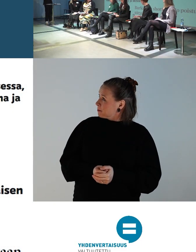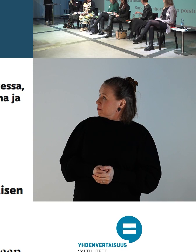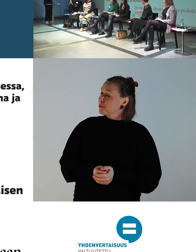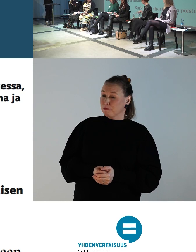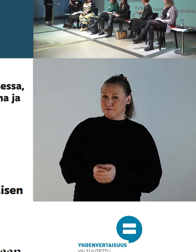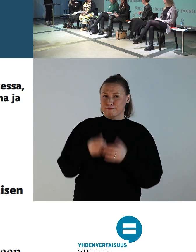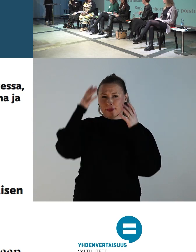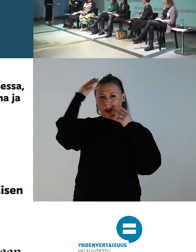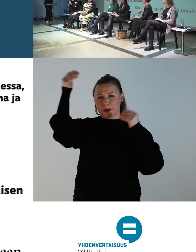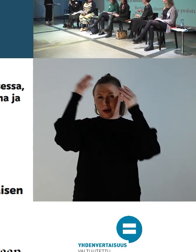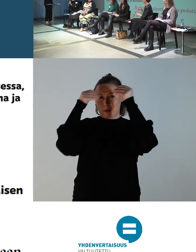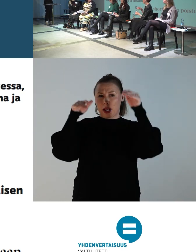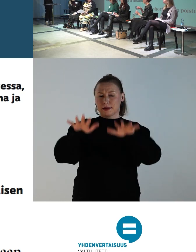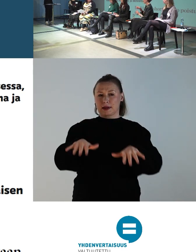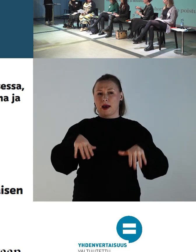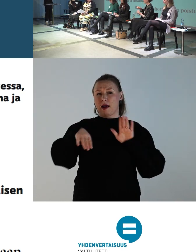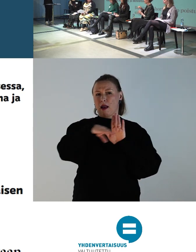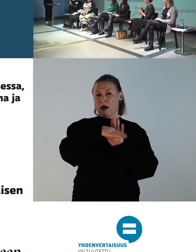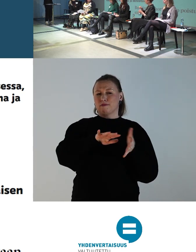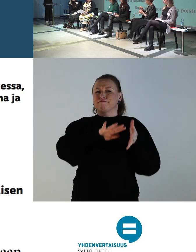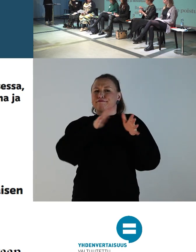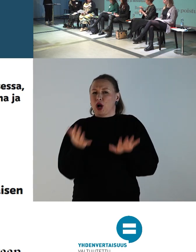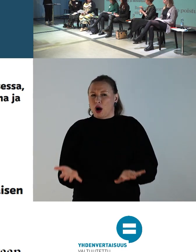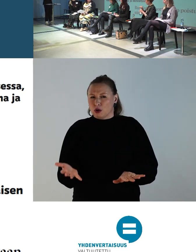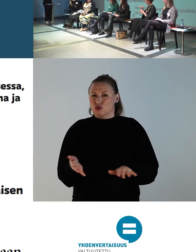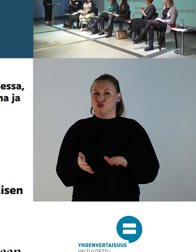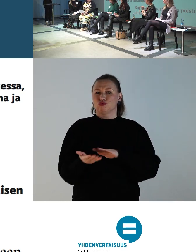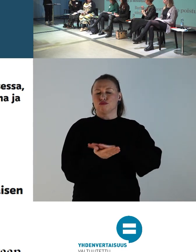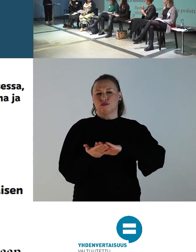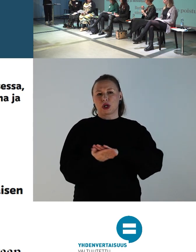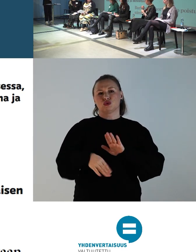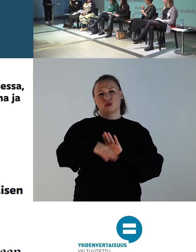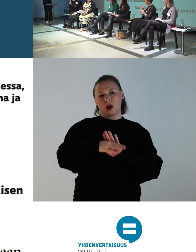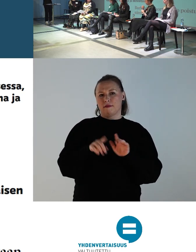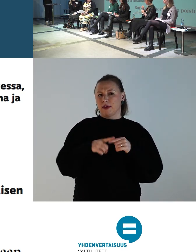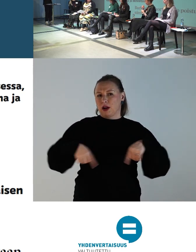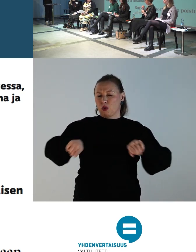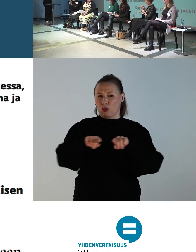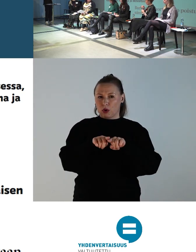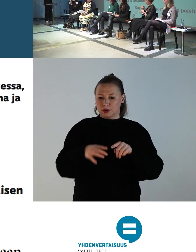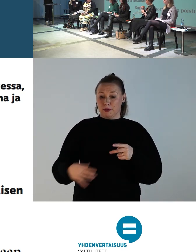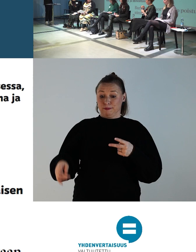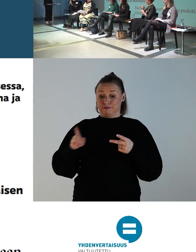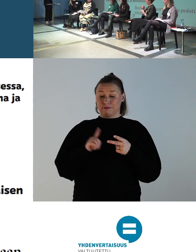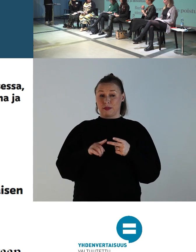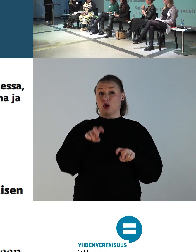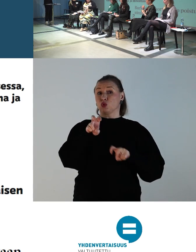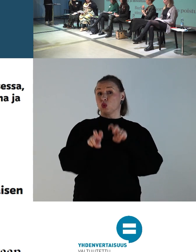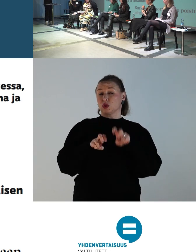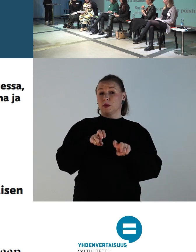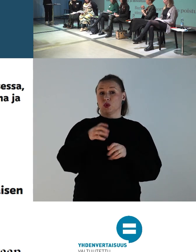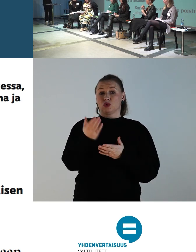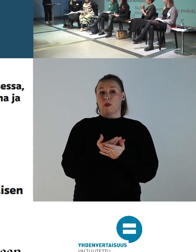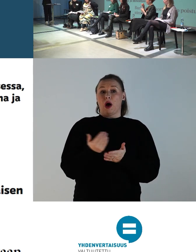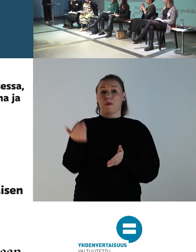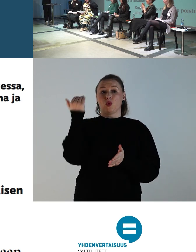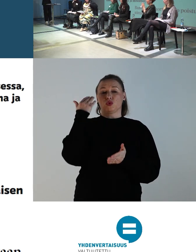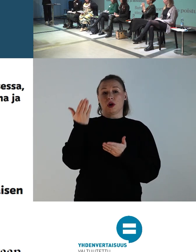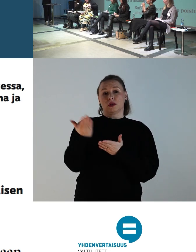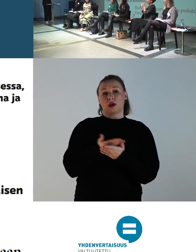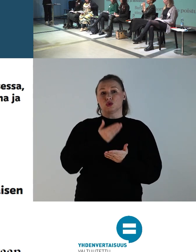kun saamelaiskäräjälaki kaatui perustuslaki valiokuntaan. Sitten on tutkimus, maahanmuuttajataustaisilla